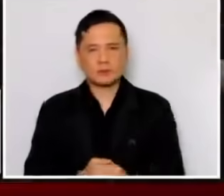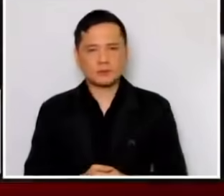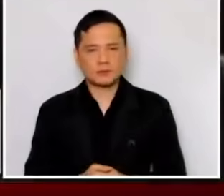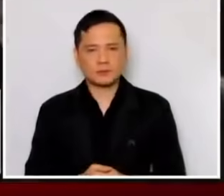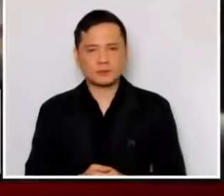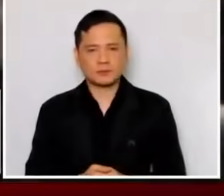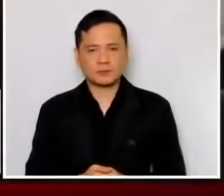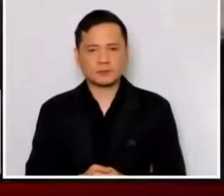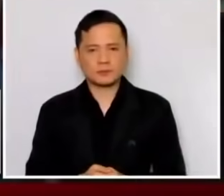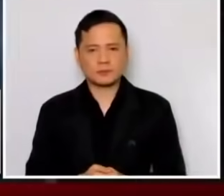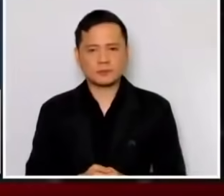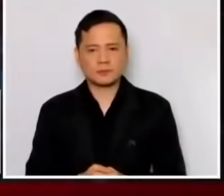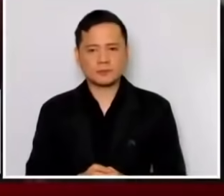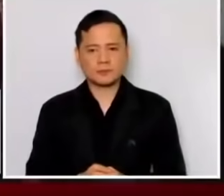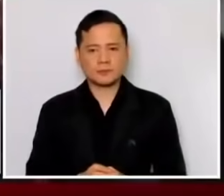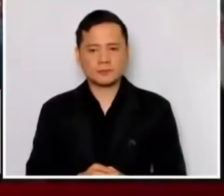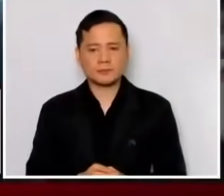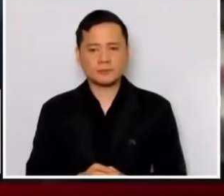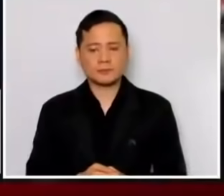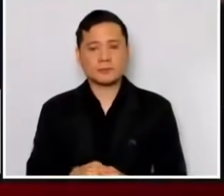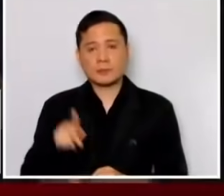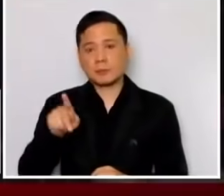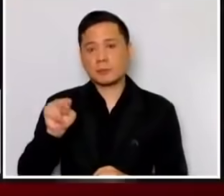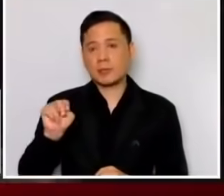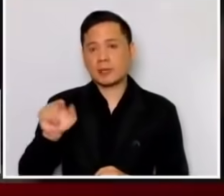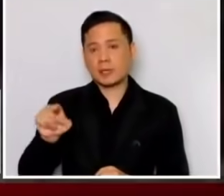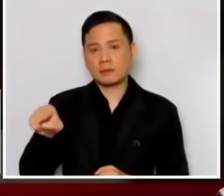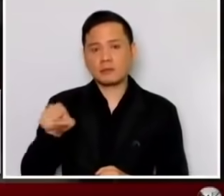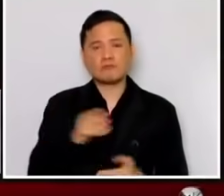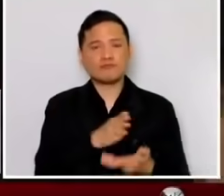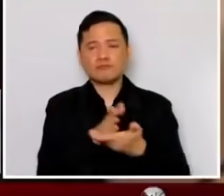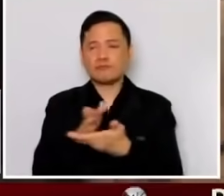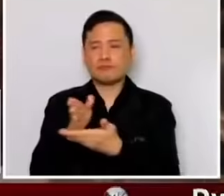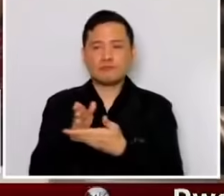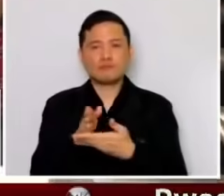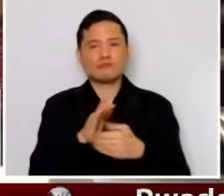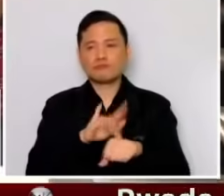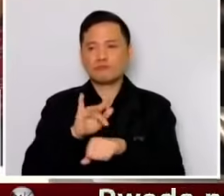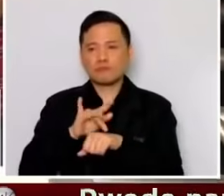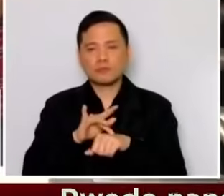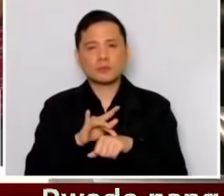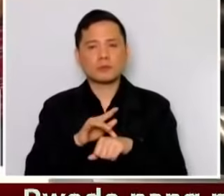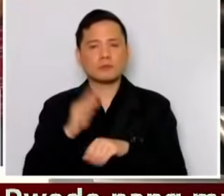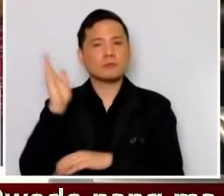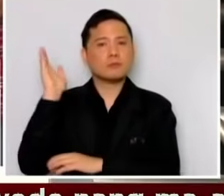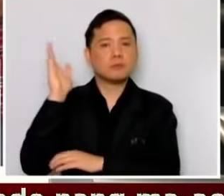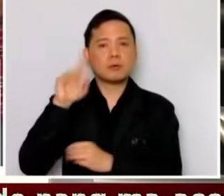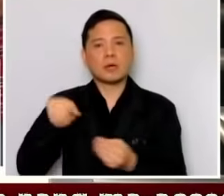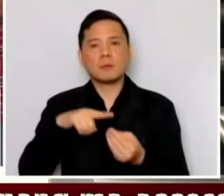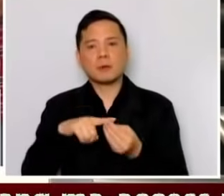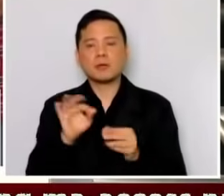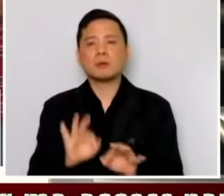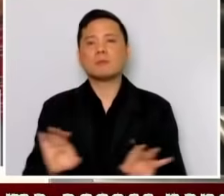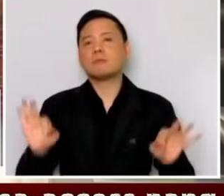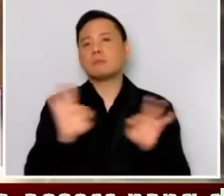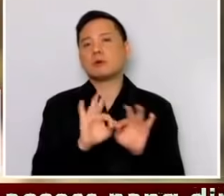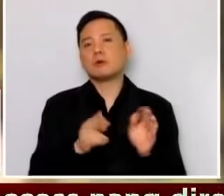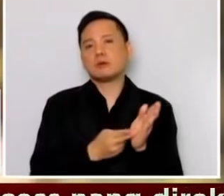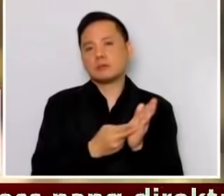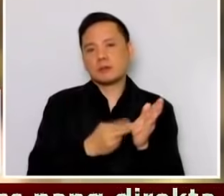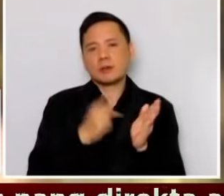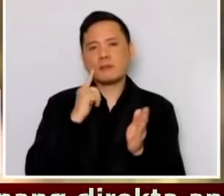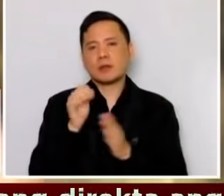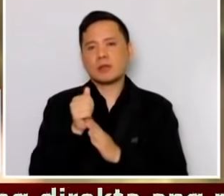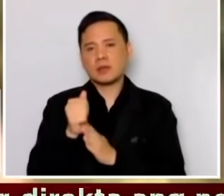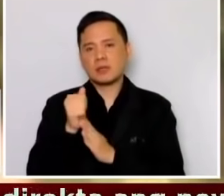kanyang pag-iikot kamakailan, binigyang din ni Lacson ang kahalagahan ng integridad ng mga nais maglingkod sa bayan. Sa akin, in